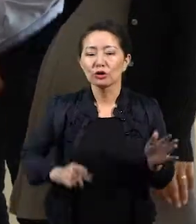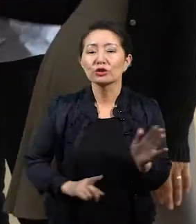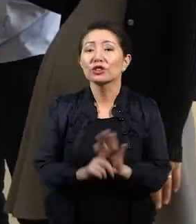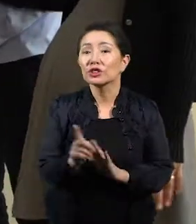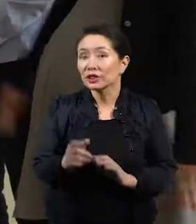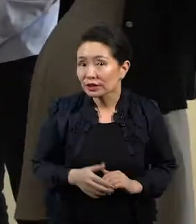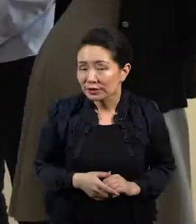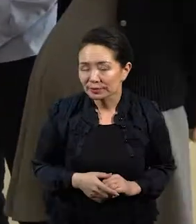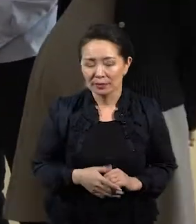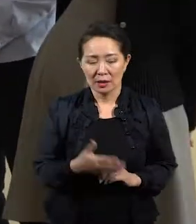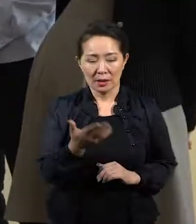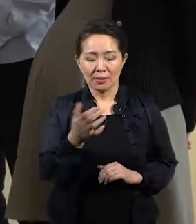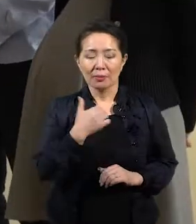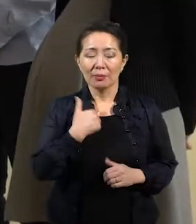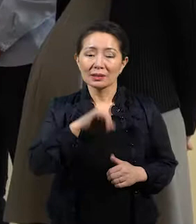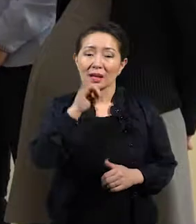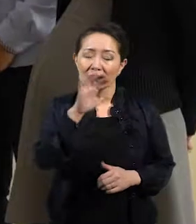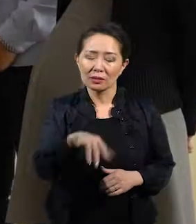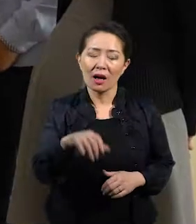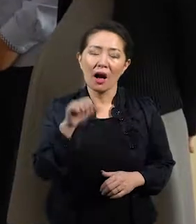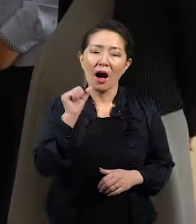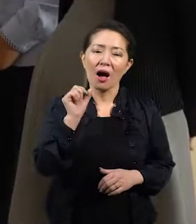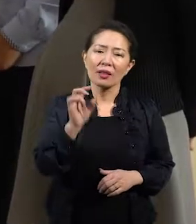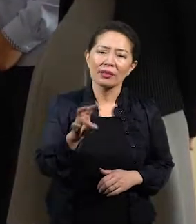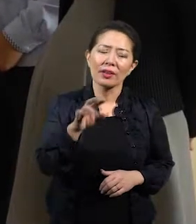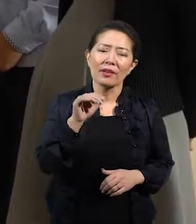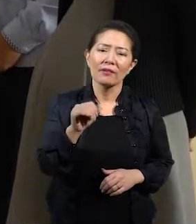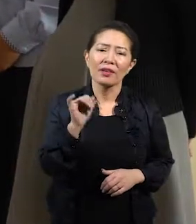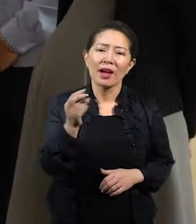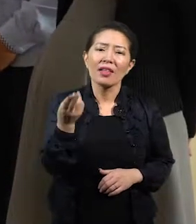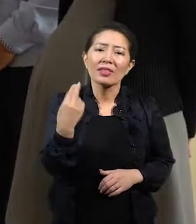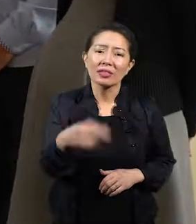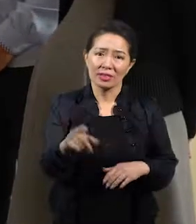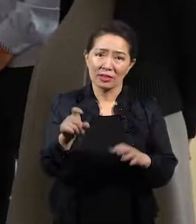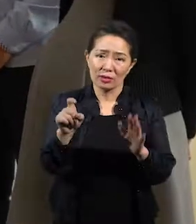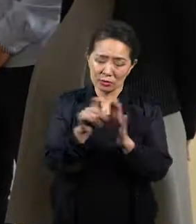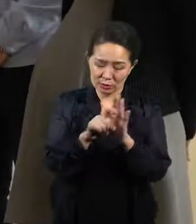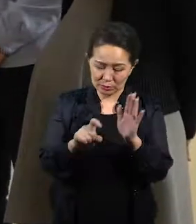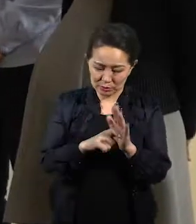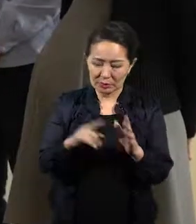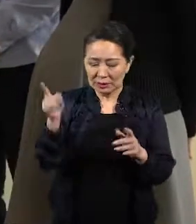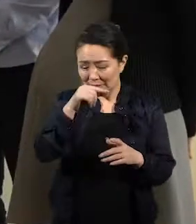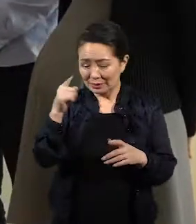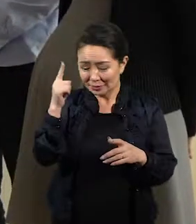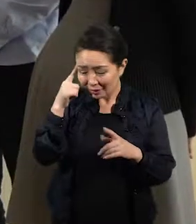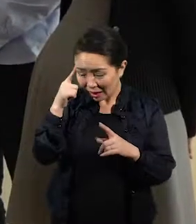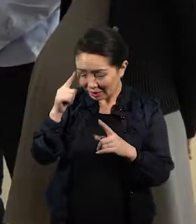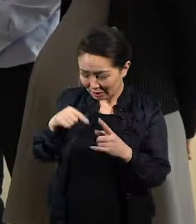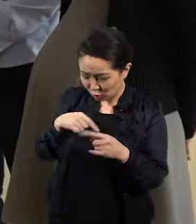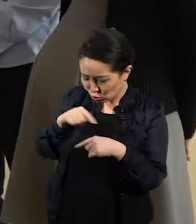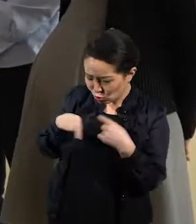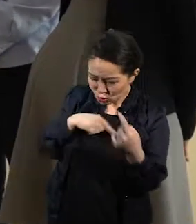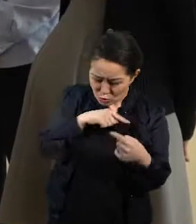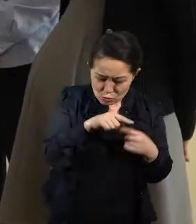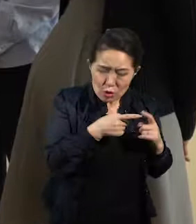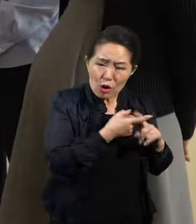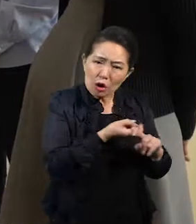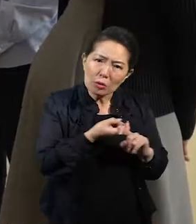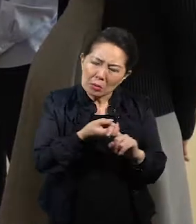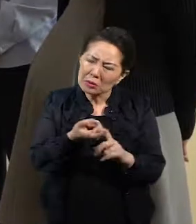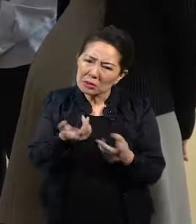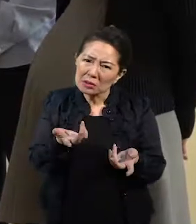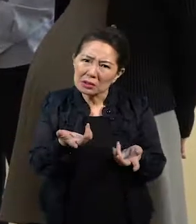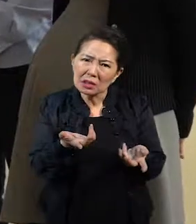За тэгэхээр танай багш багш нь асуултаа анфрент хөдөлгөөнөөр зөвхөн таньдаг хүмүүсээрээ хүрээлүүлээ гэдэг. Энэ ямар учир шалтгаанаар ингэж байгаа